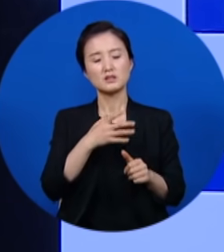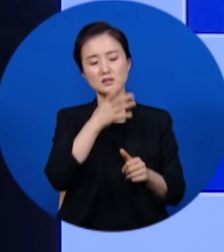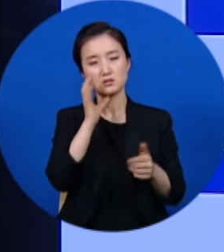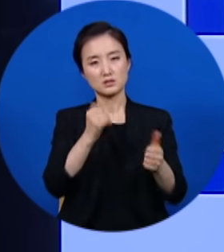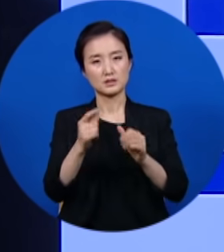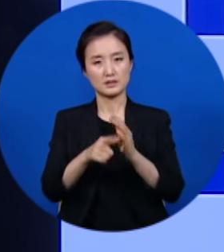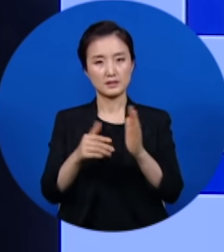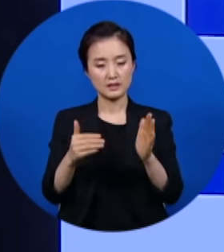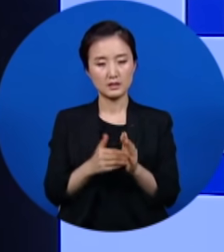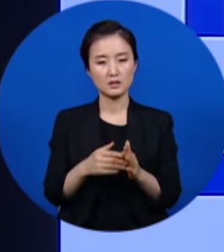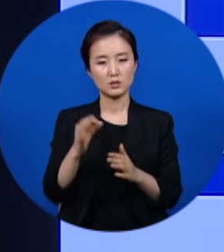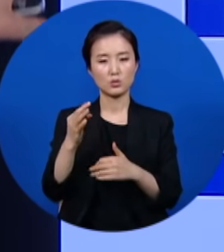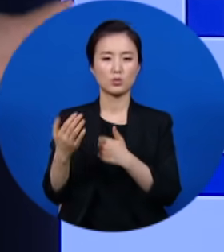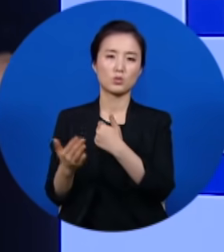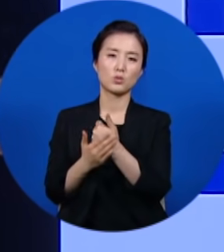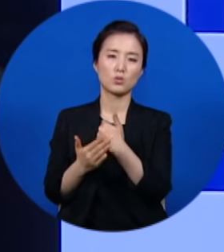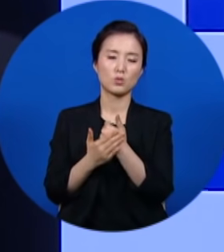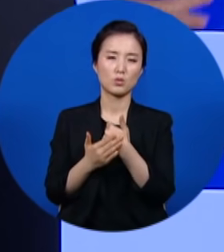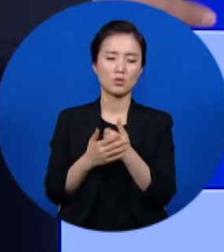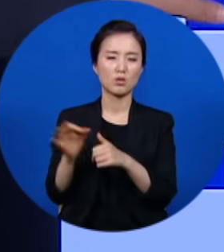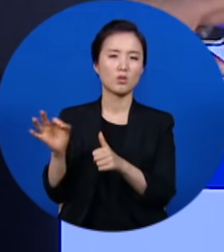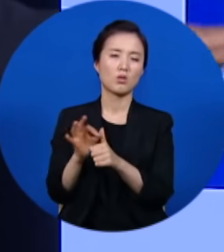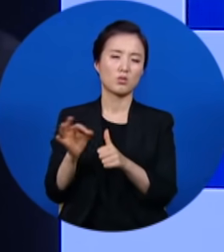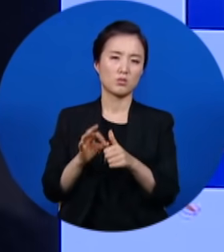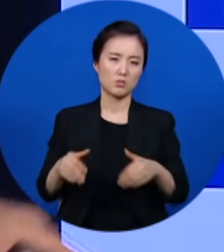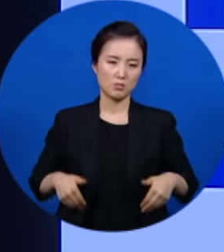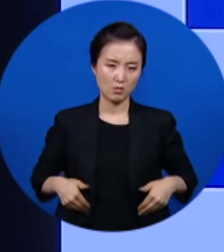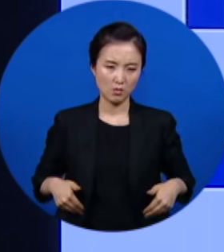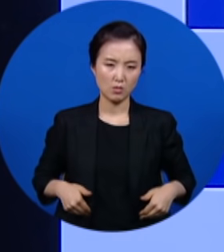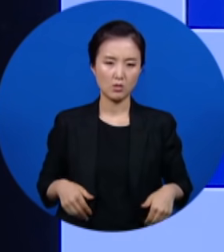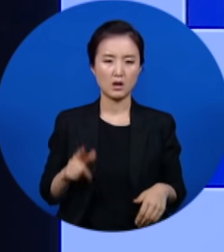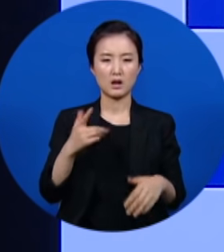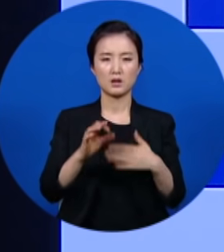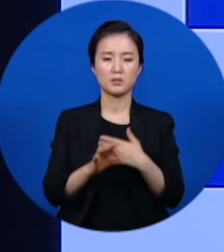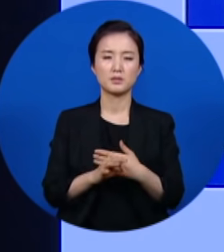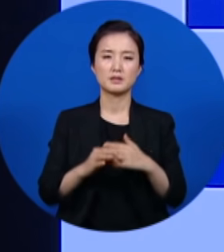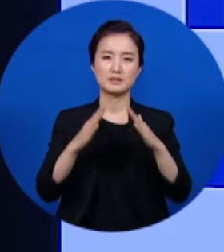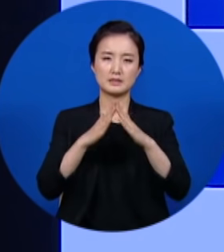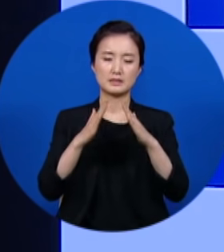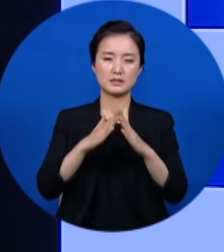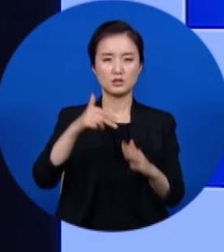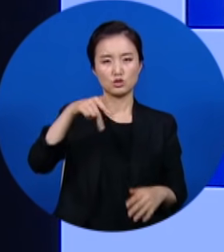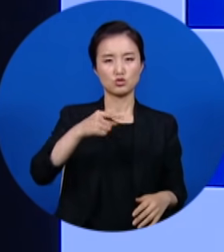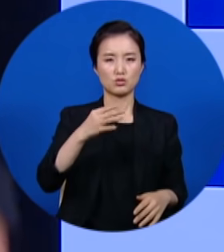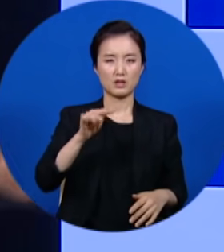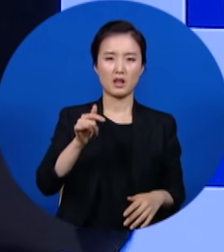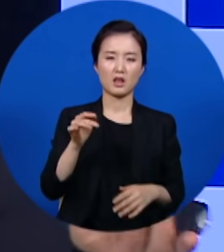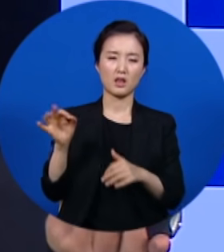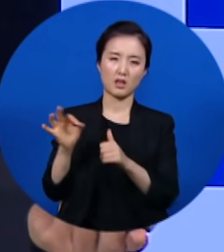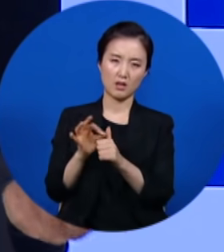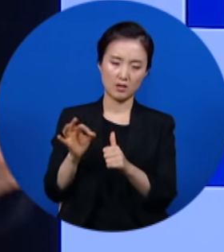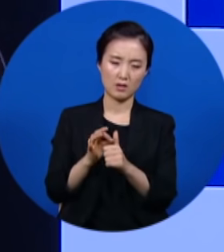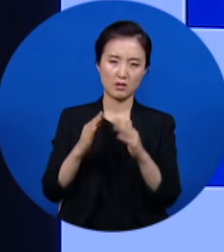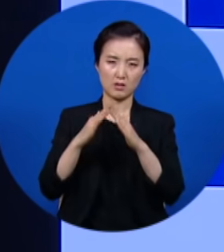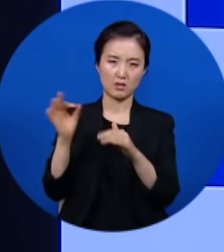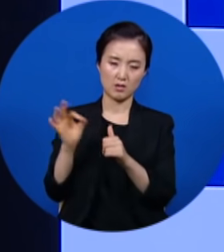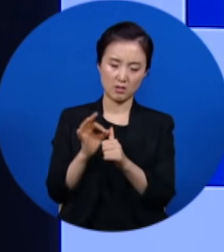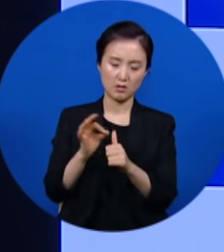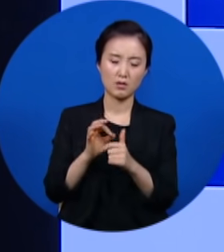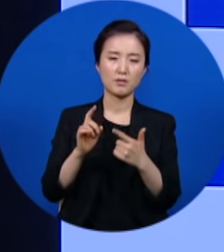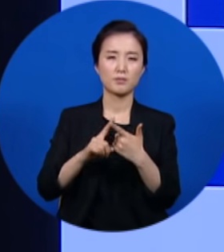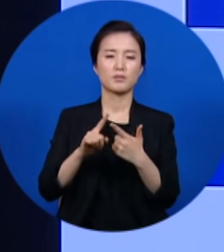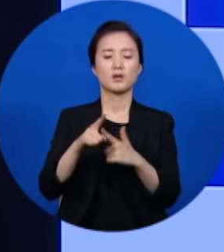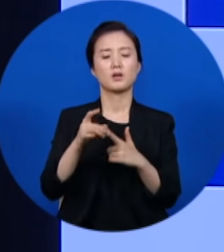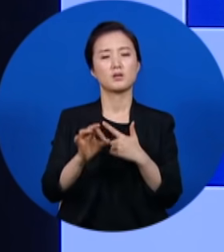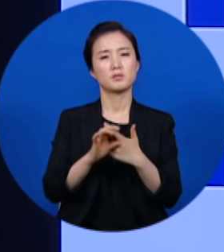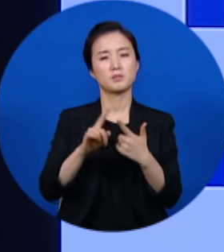삼청 연금 아니면 주택 연금이나 농지 은 검으로 라도 확보하고 있어야 104 4 갈지 밴 10살에